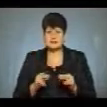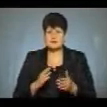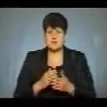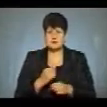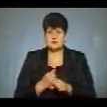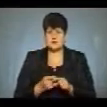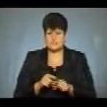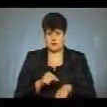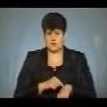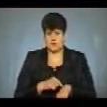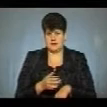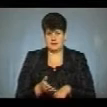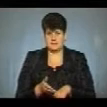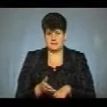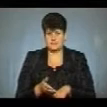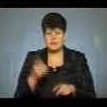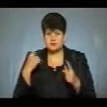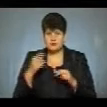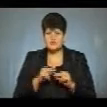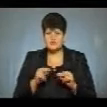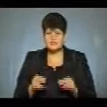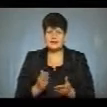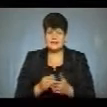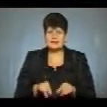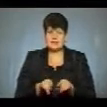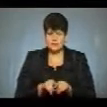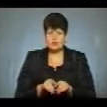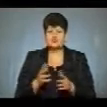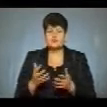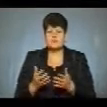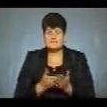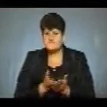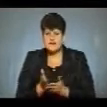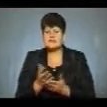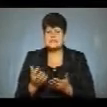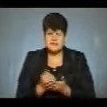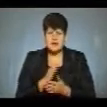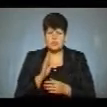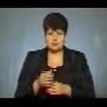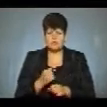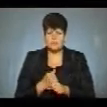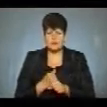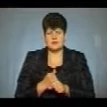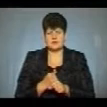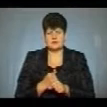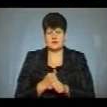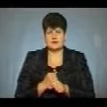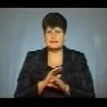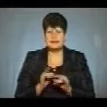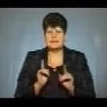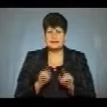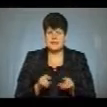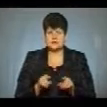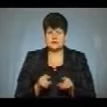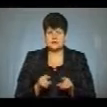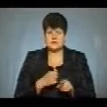години. Тобто творчість вчителя є такою, що ми вихід з цієї ситуації знайдемо, і ми будемо працювати не то, що, скажімо так, на зло